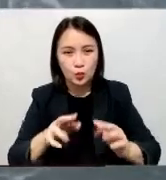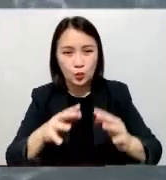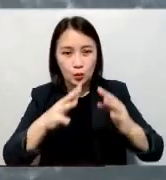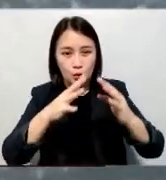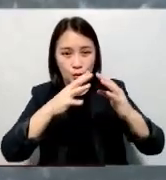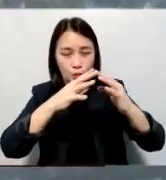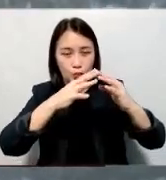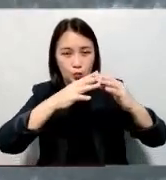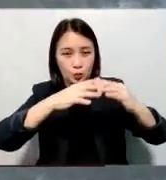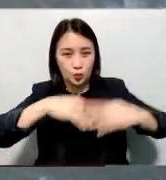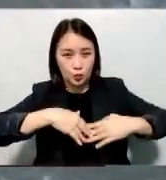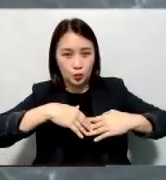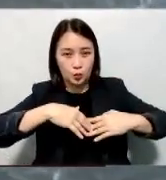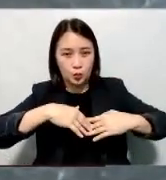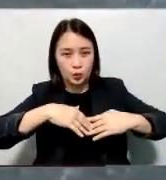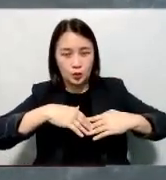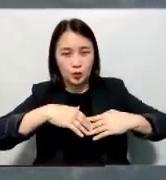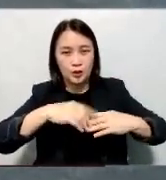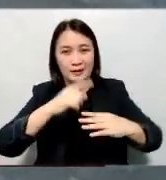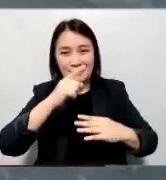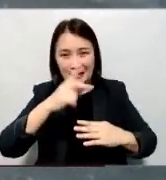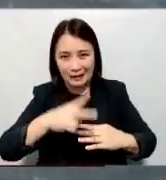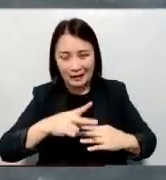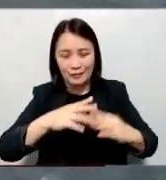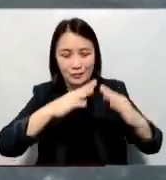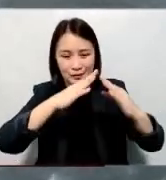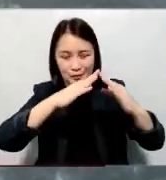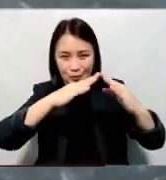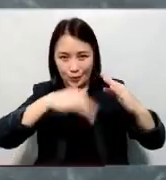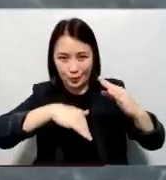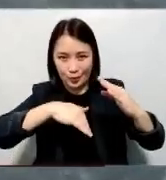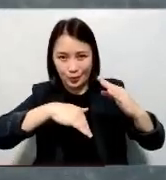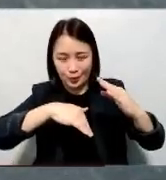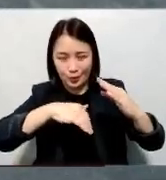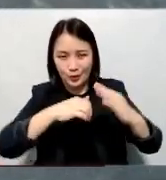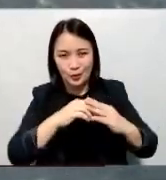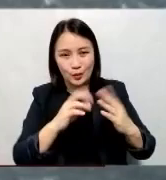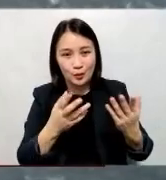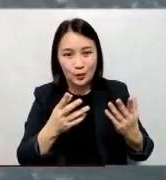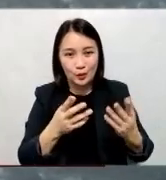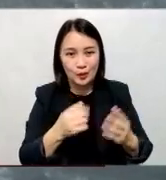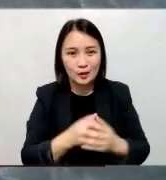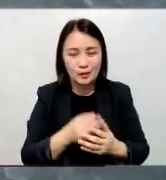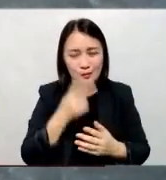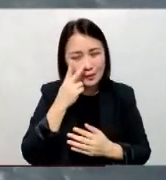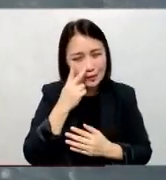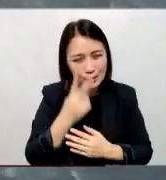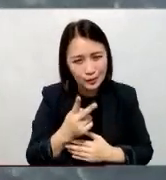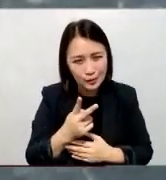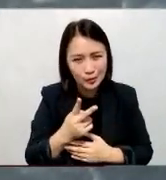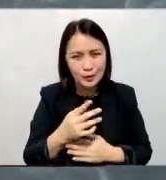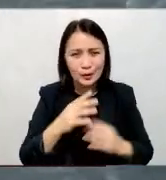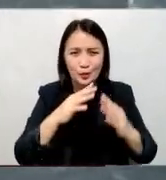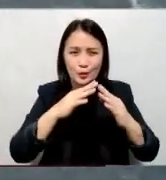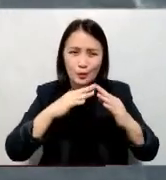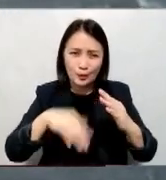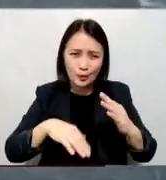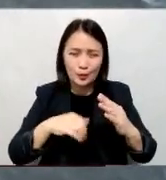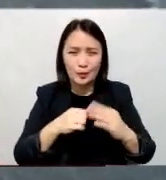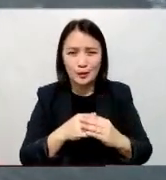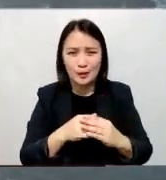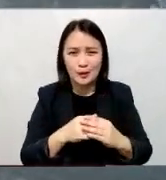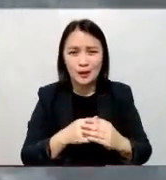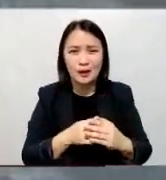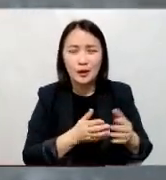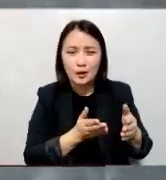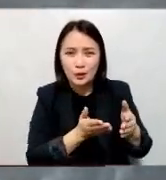ang kalahati ng puting bahay. Ang mga residente walang magawa kundi panoorin na lang ang gumuhong bahay habang inaanod ng